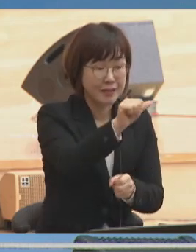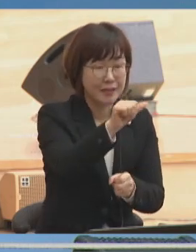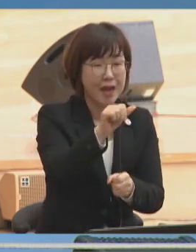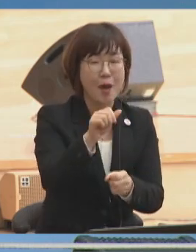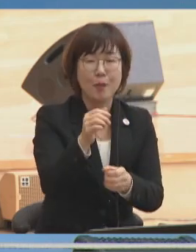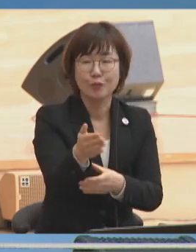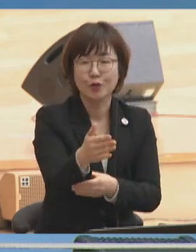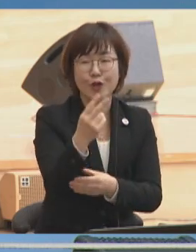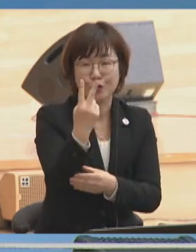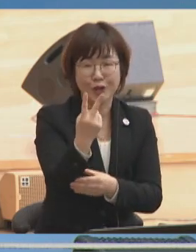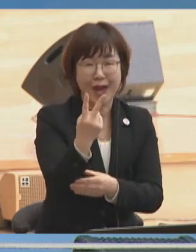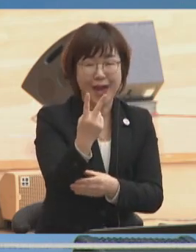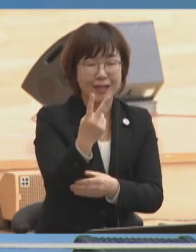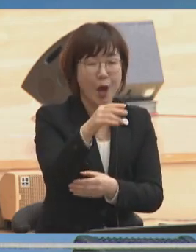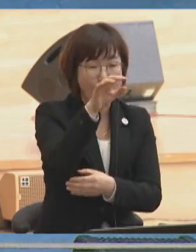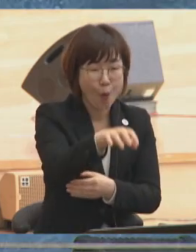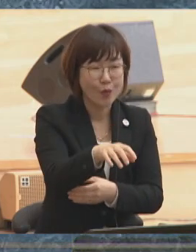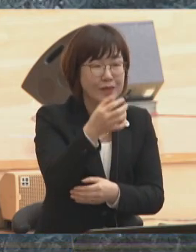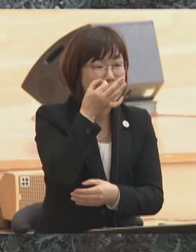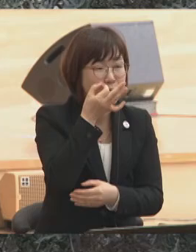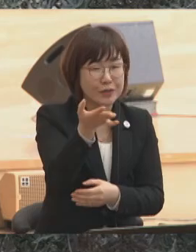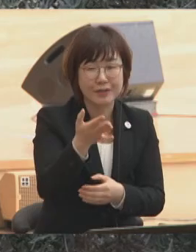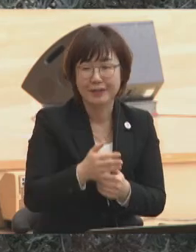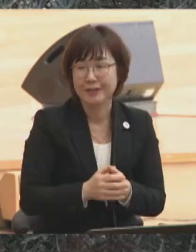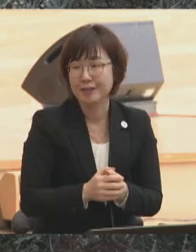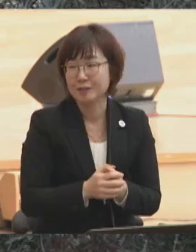전하는 소식 먼저 보도록 하겠습니다.